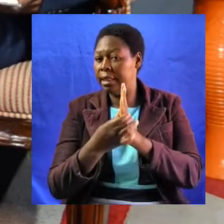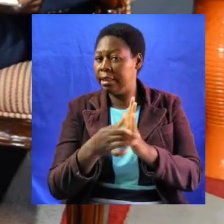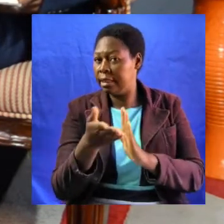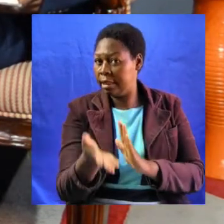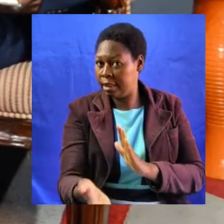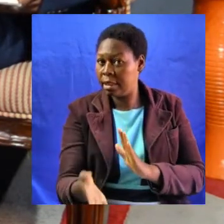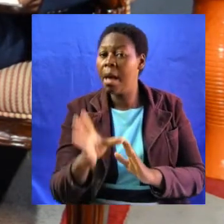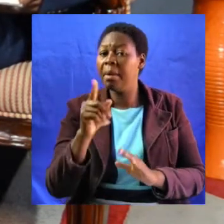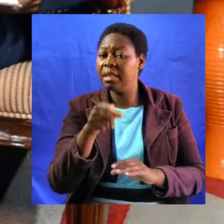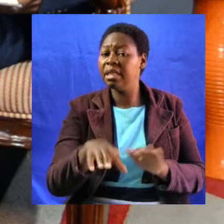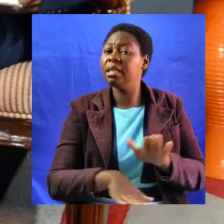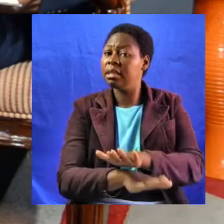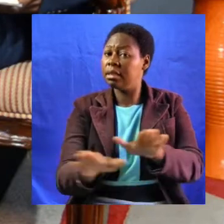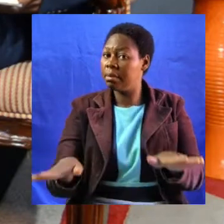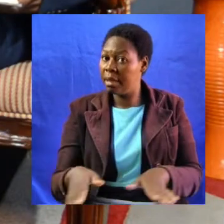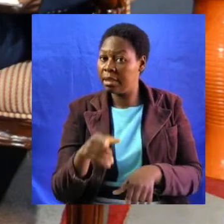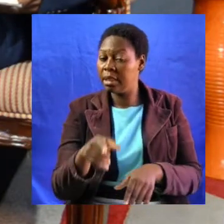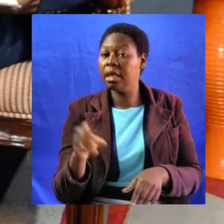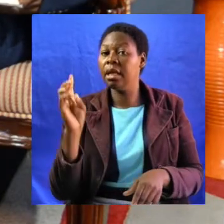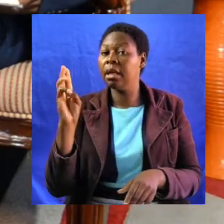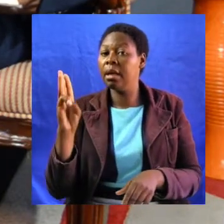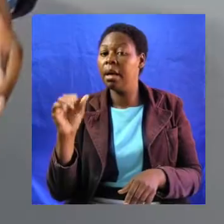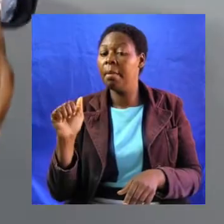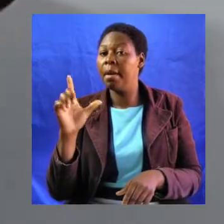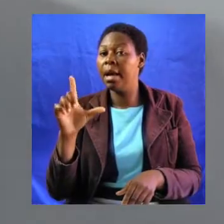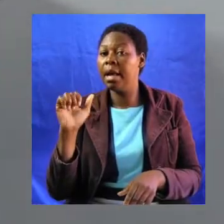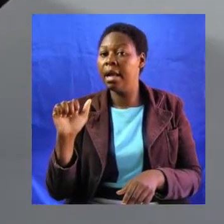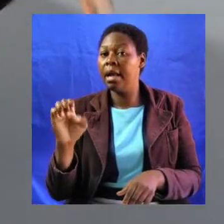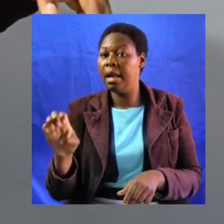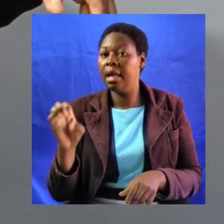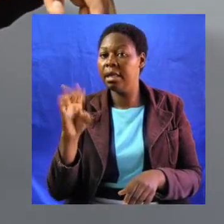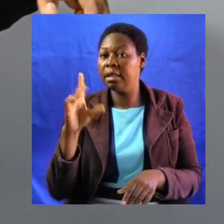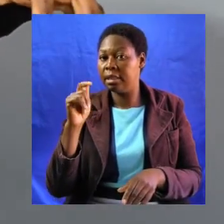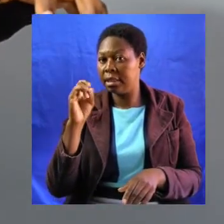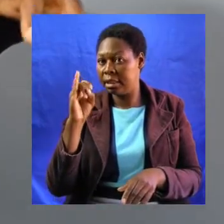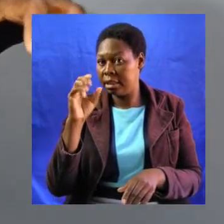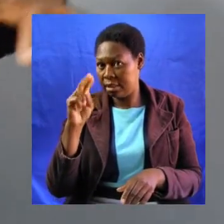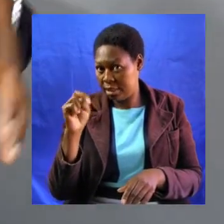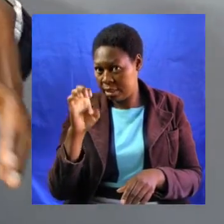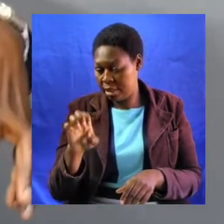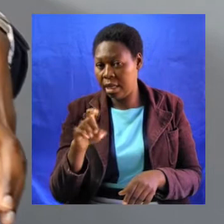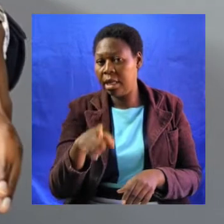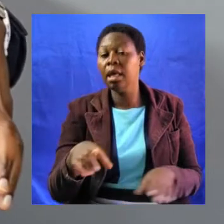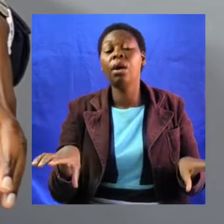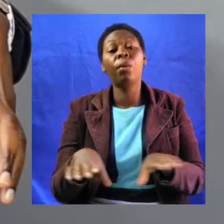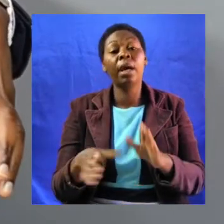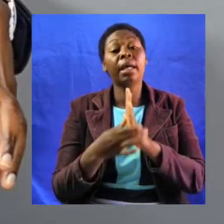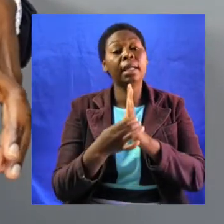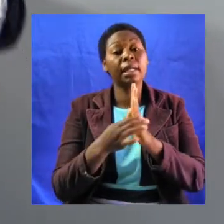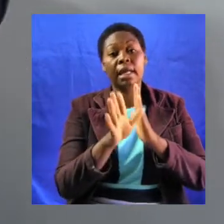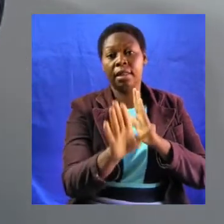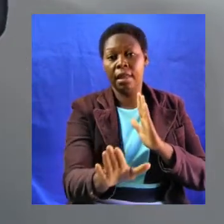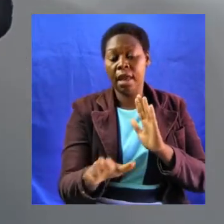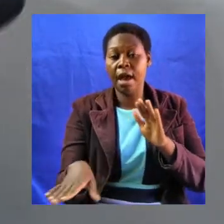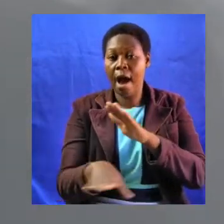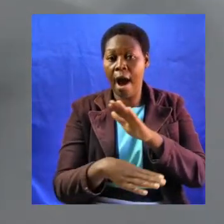But area yacho yese kunana Palestine inenge ine mumwe mukuru ariko ari kushanda under Cyrus. Then